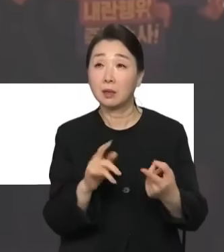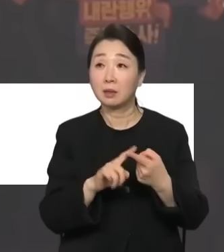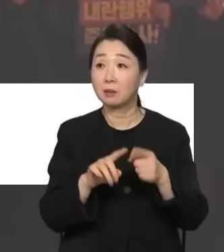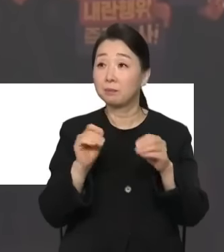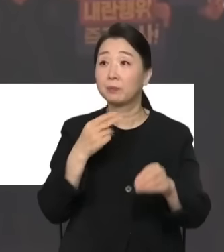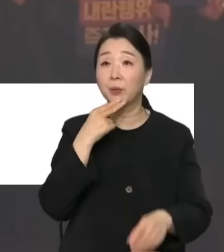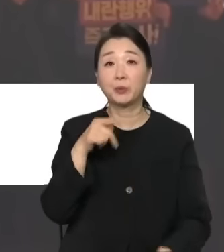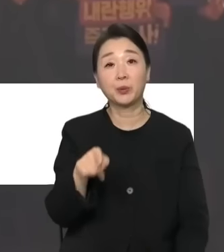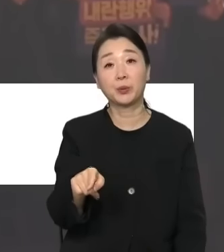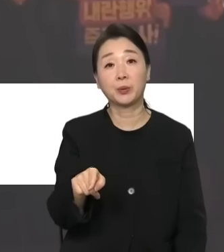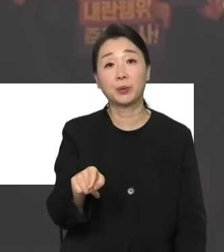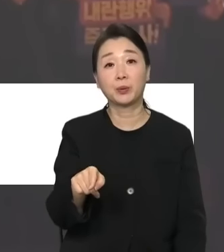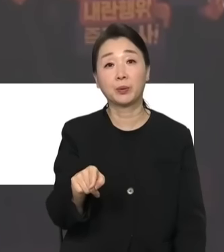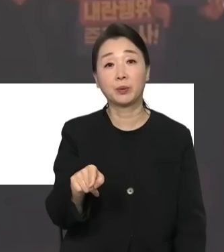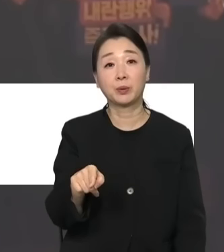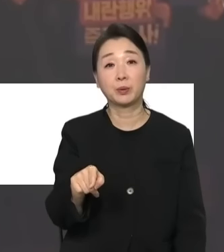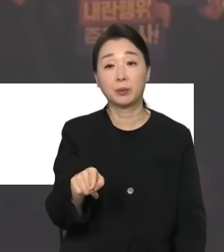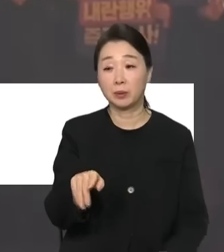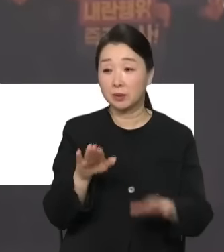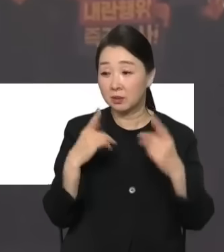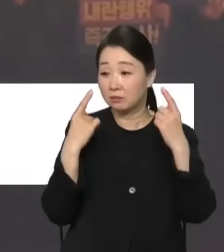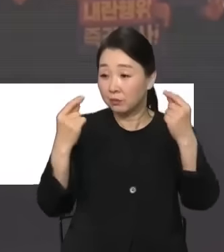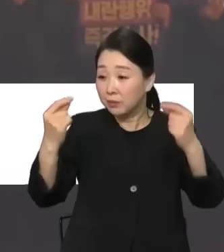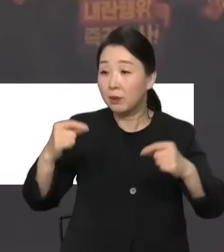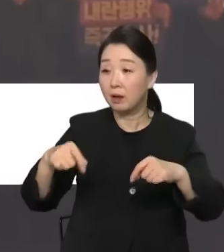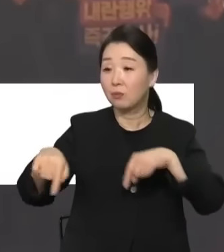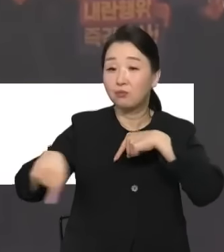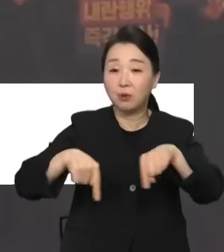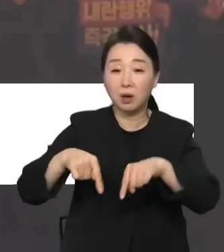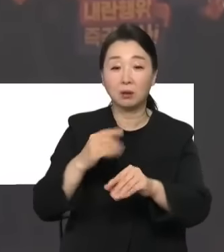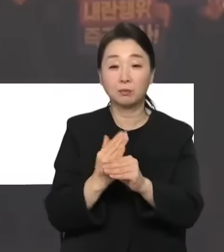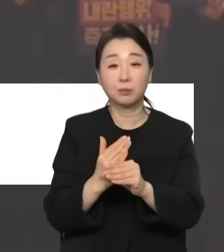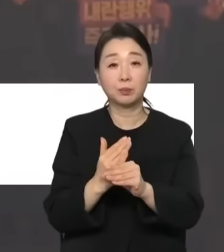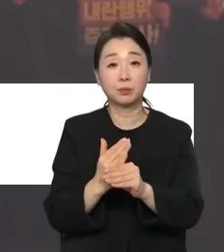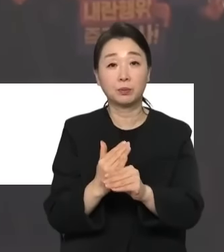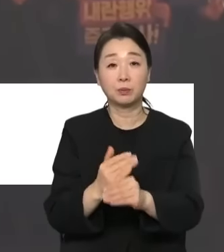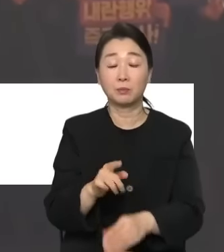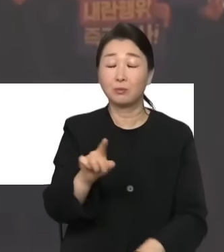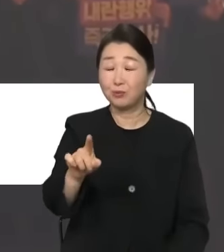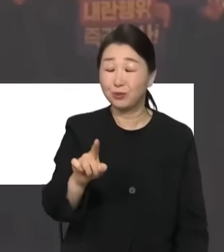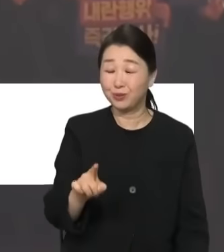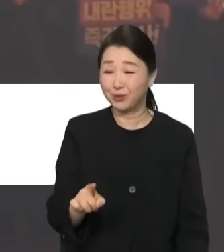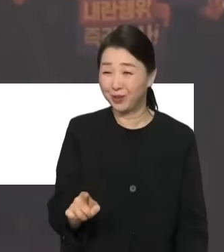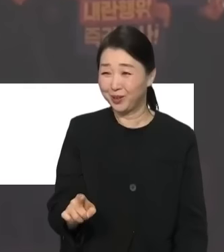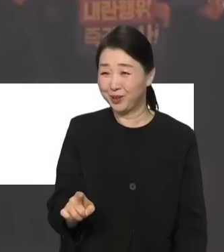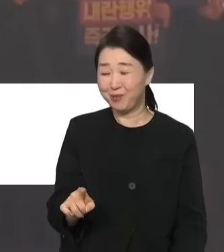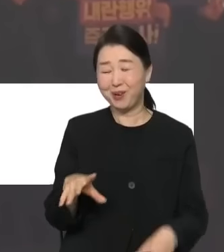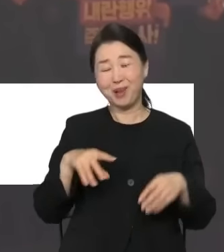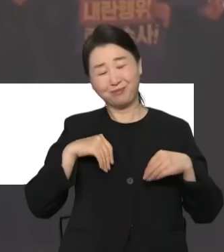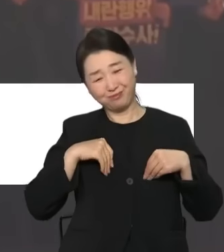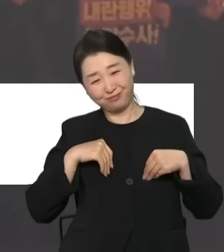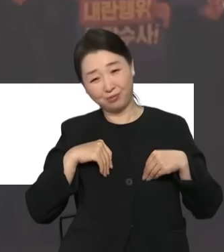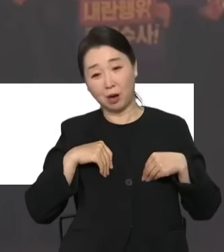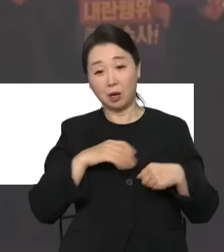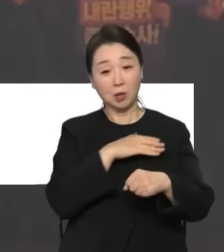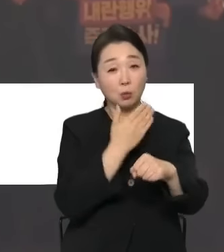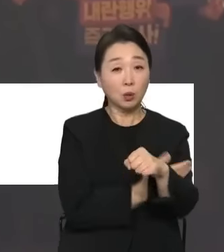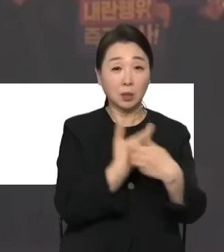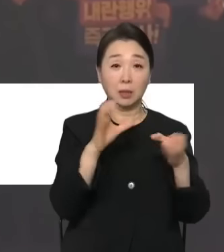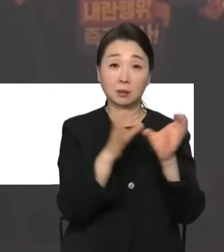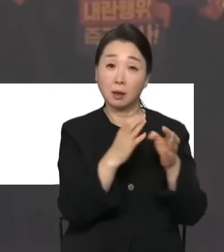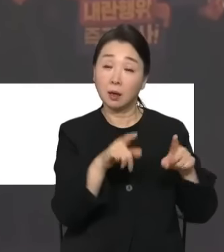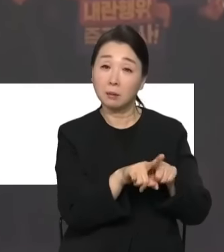정지된게 아니고 여전히 행사되고 있습니다 무슨 2선으로 후퇴를 하고 권한을